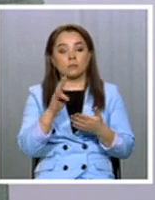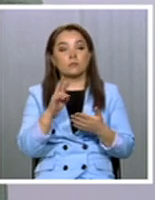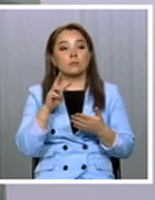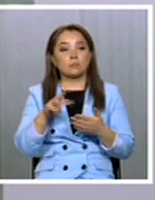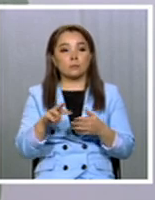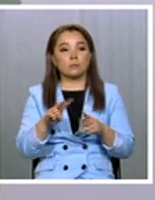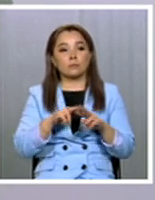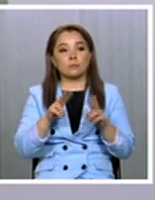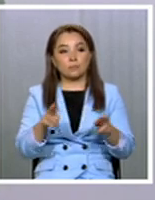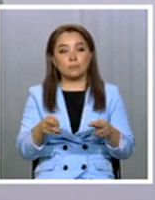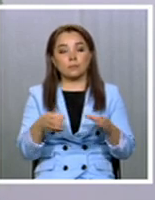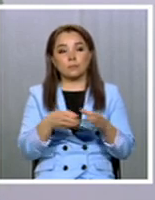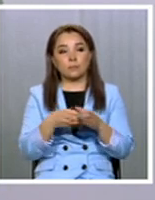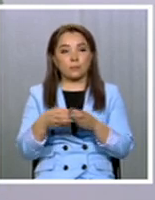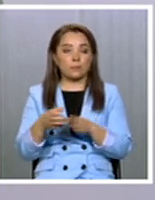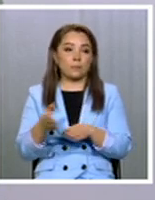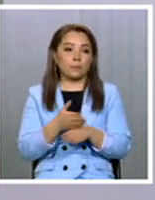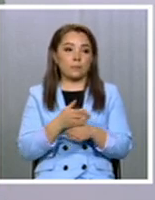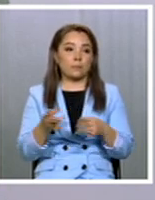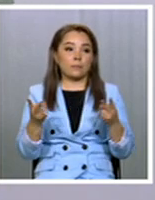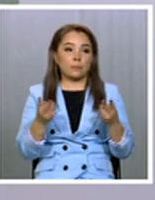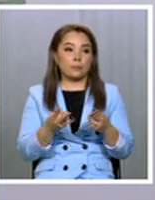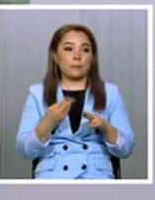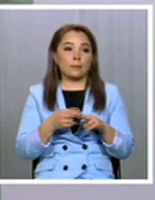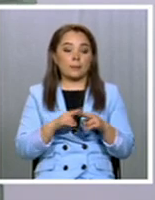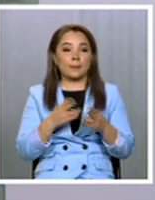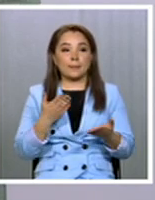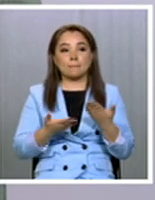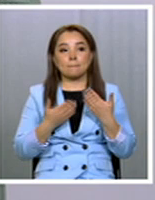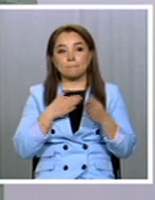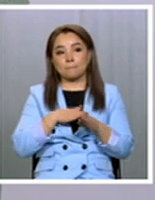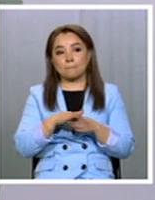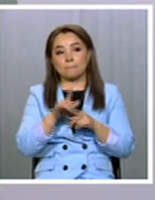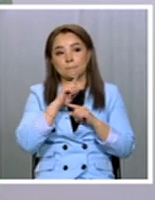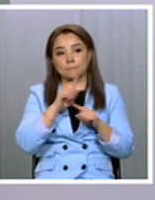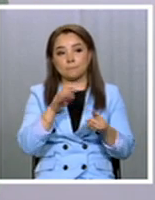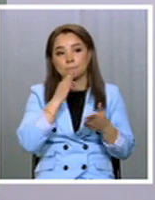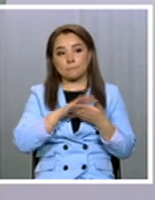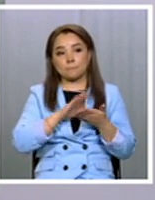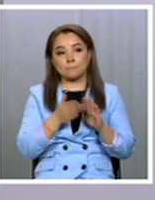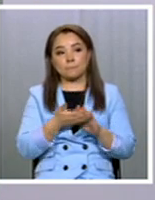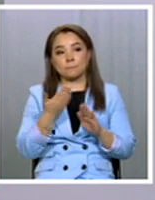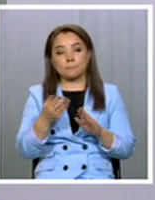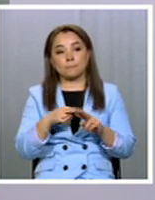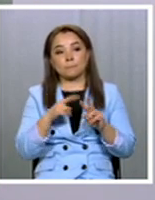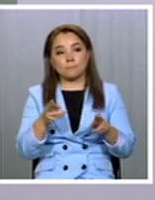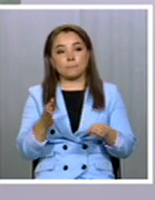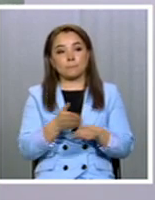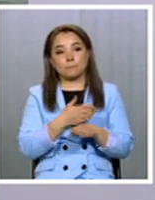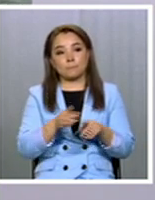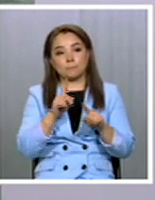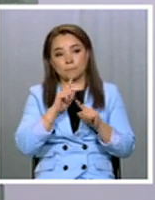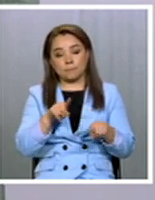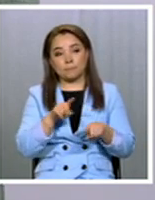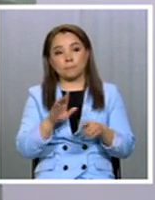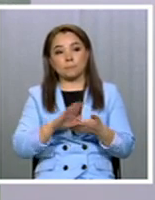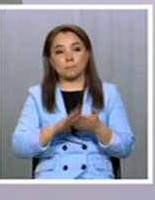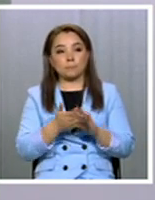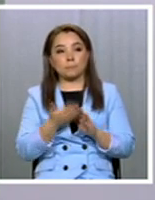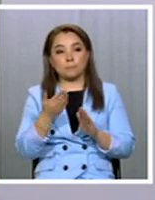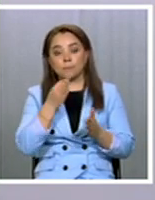керек. Және бұл шарт орындалмаған жағдайда, яғни бірдей бөлікке бөлу мүмкін болмаған